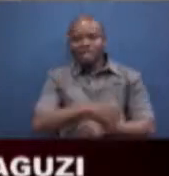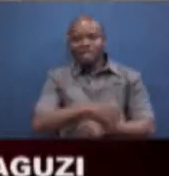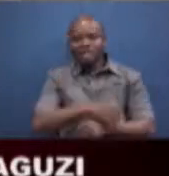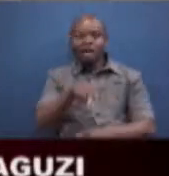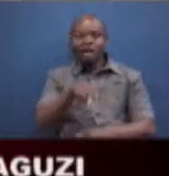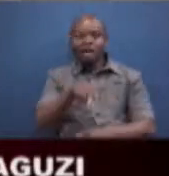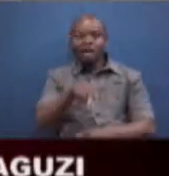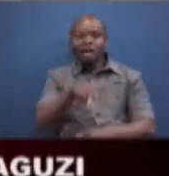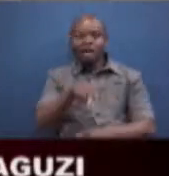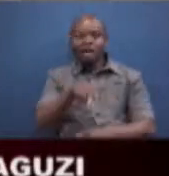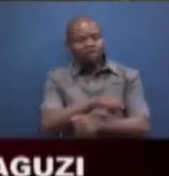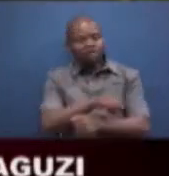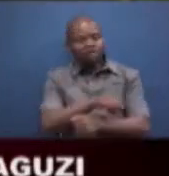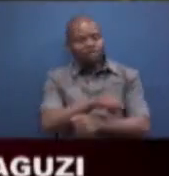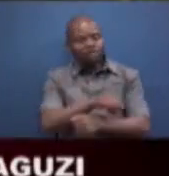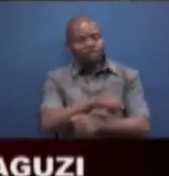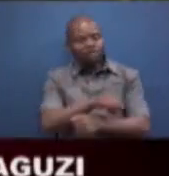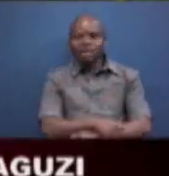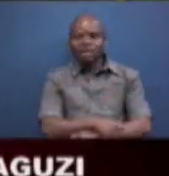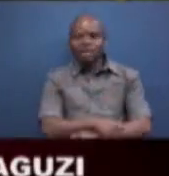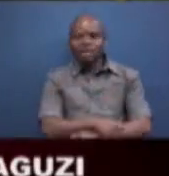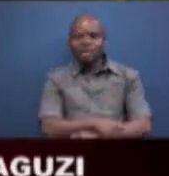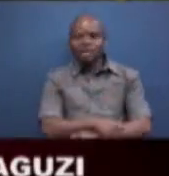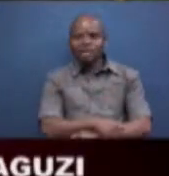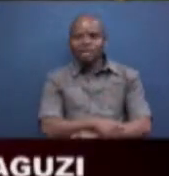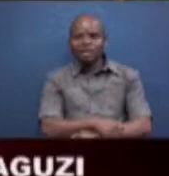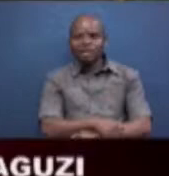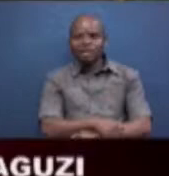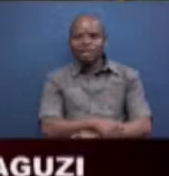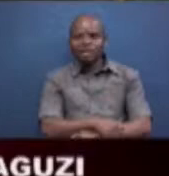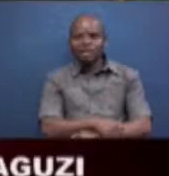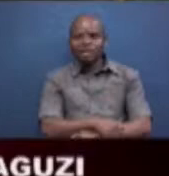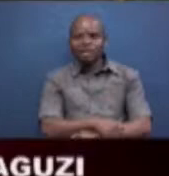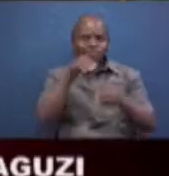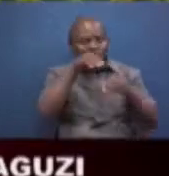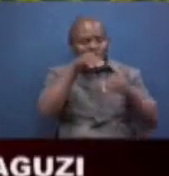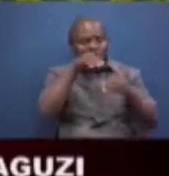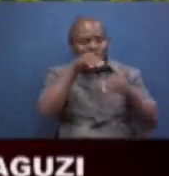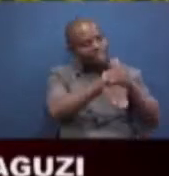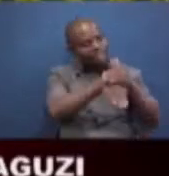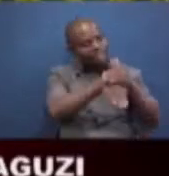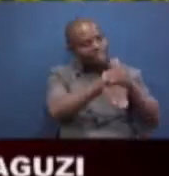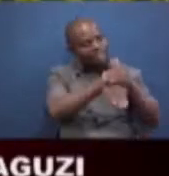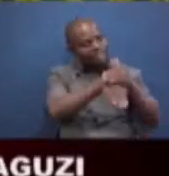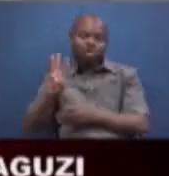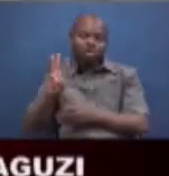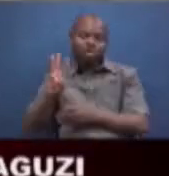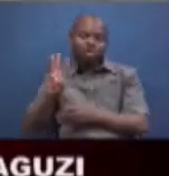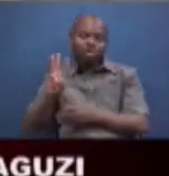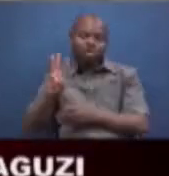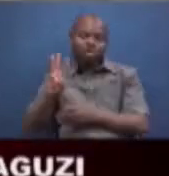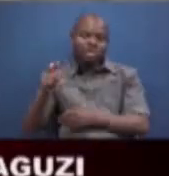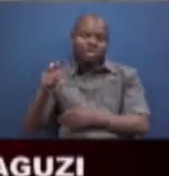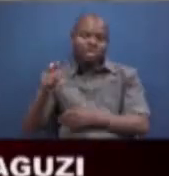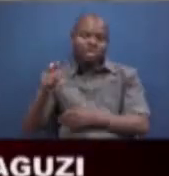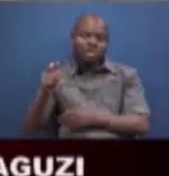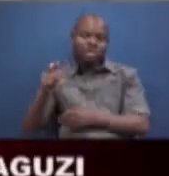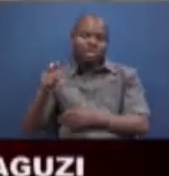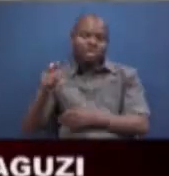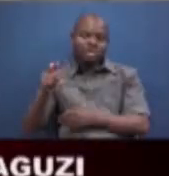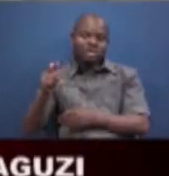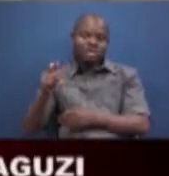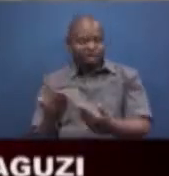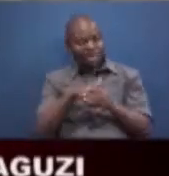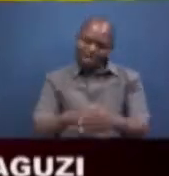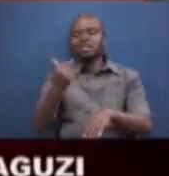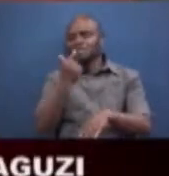au uchaguzi wa mkoa haujaisha. Tufike mahali tumalize. Mwenyekiti wa UWT wilaya Temeke Awapa